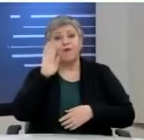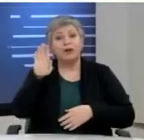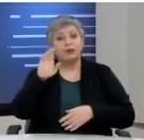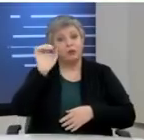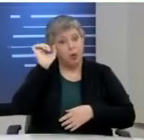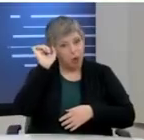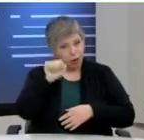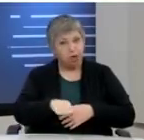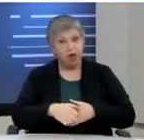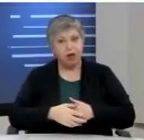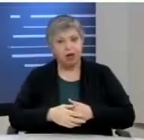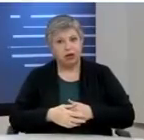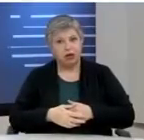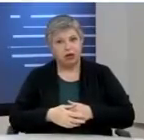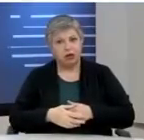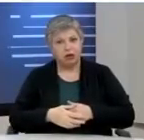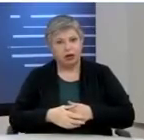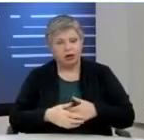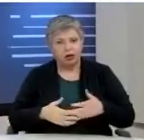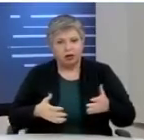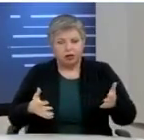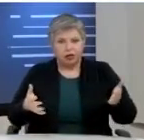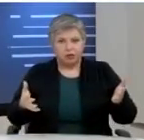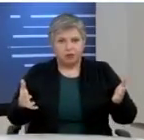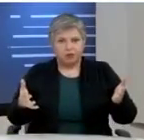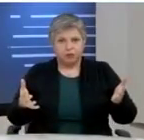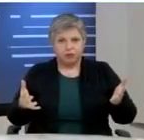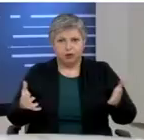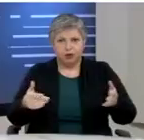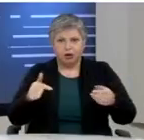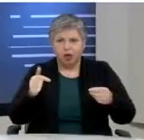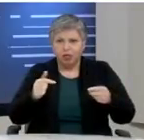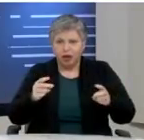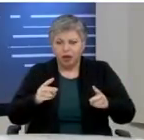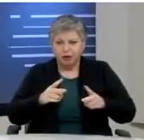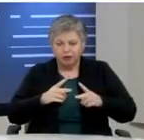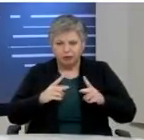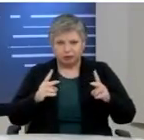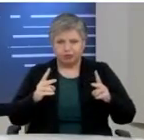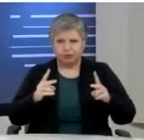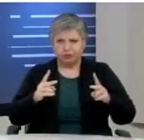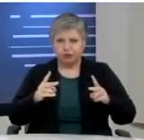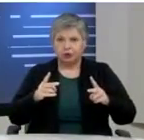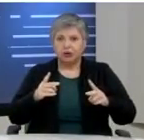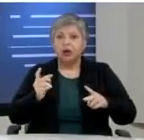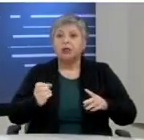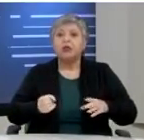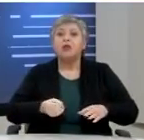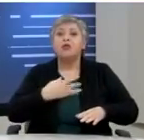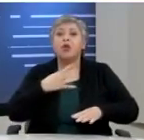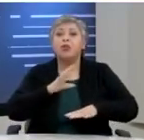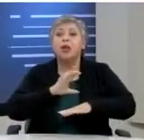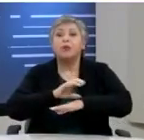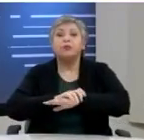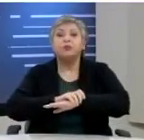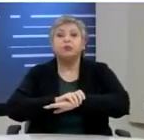Τόσο στεγνά και τόσο, αν θέλετε, ανεπιτίδευτα και χωρίς ίχνος ενοχής απέναντι στην ιστορία.